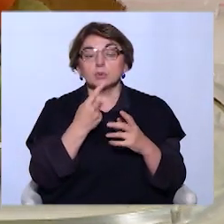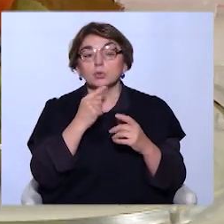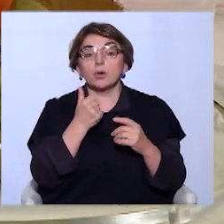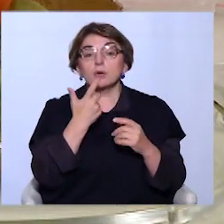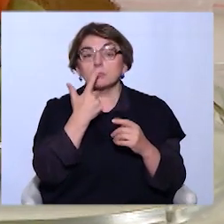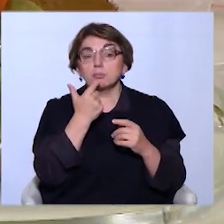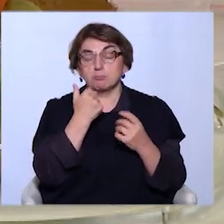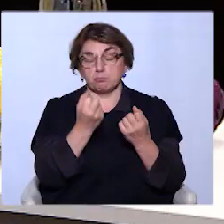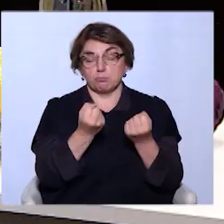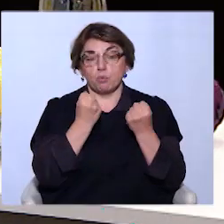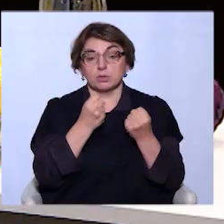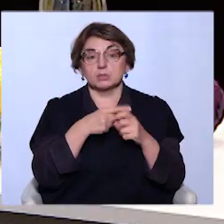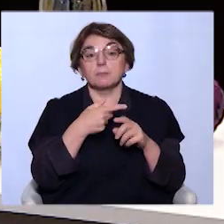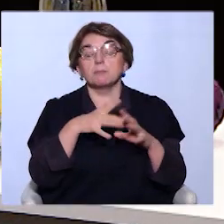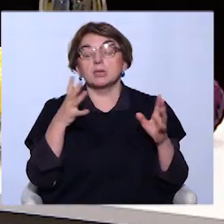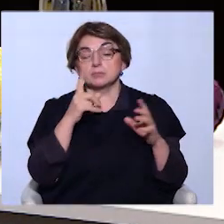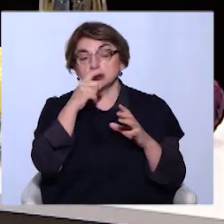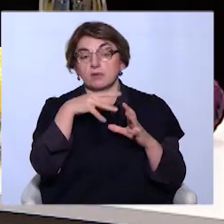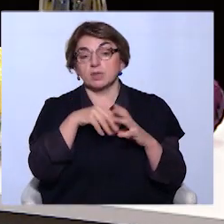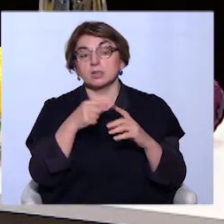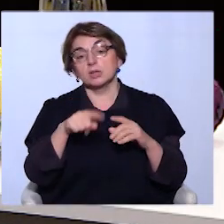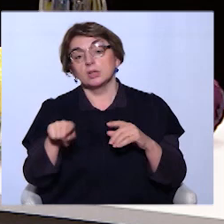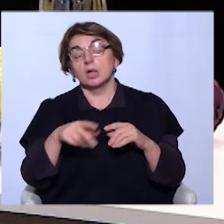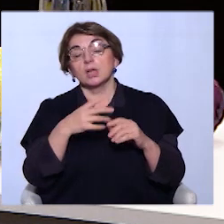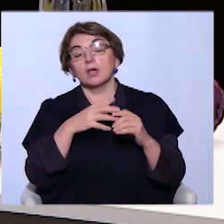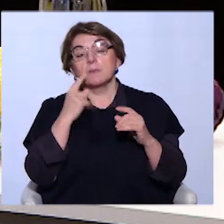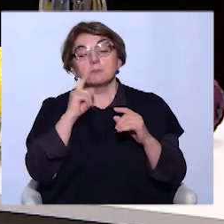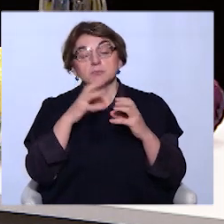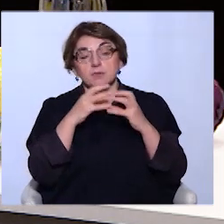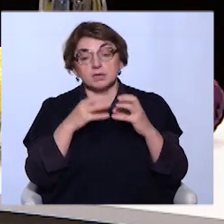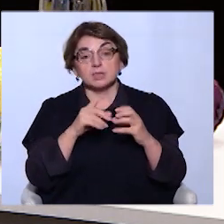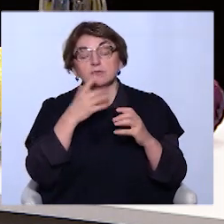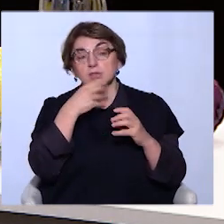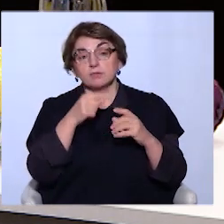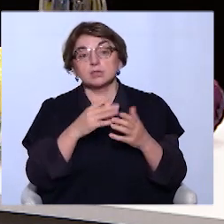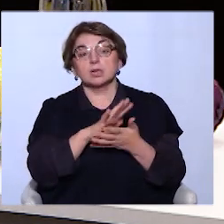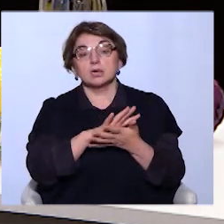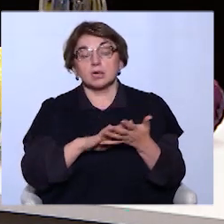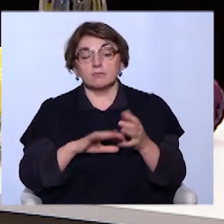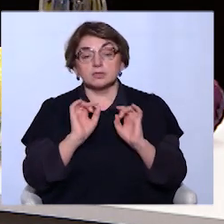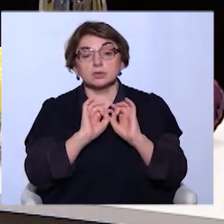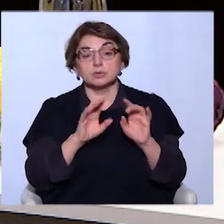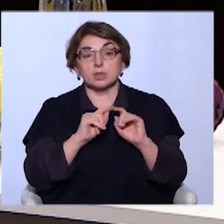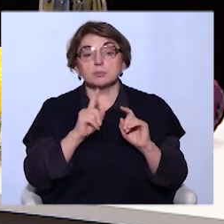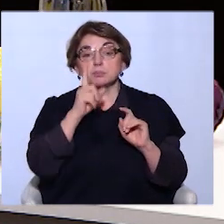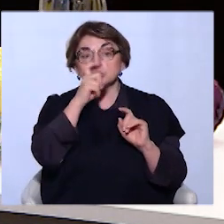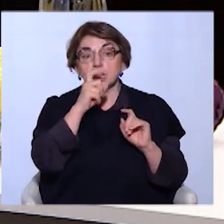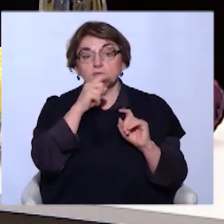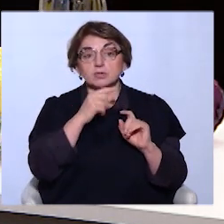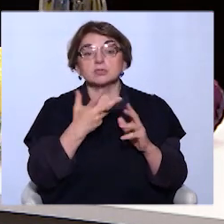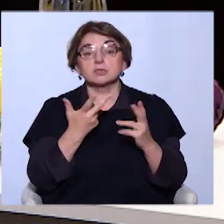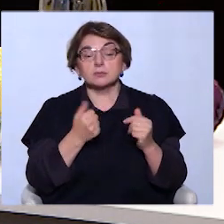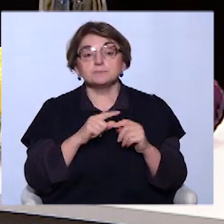რომ მეტ მჟავა შეიცავს, ვიდრე დანარჩენი ხილი იყო წარმოდგენილი. გავაგრძელოთ საუბარი მჟავებზე.